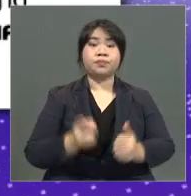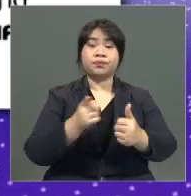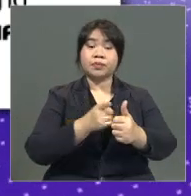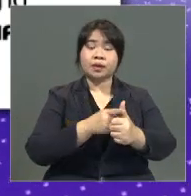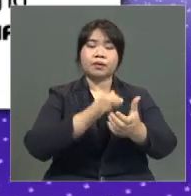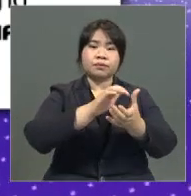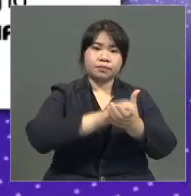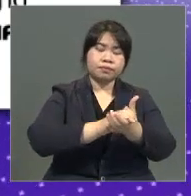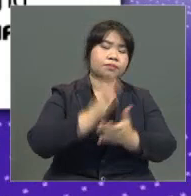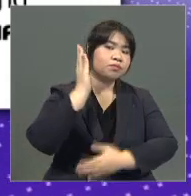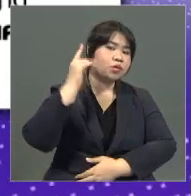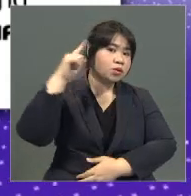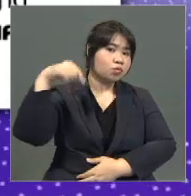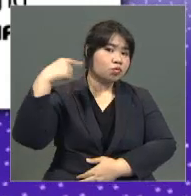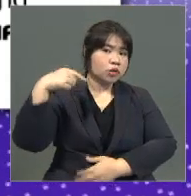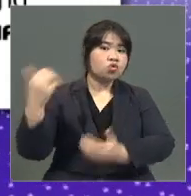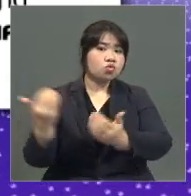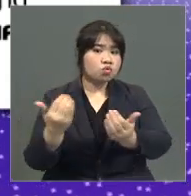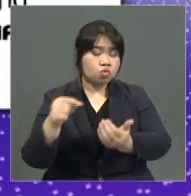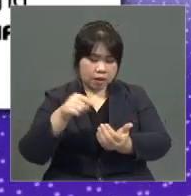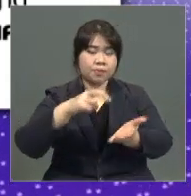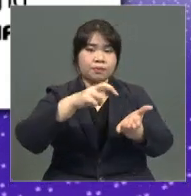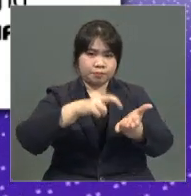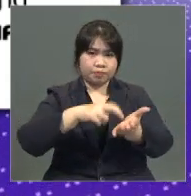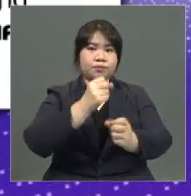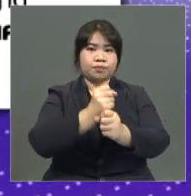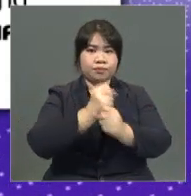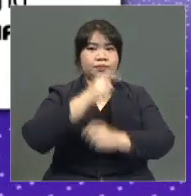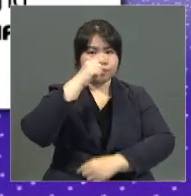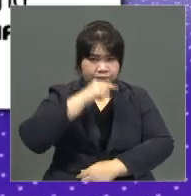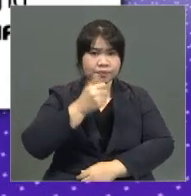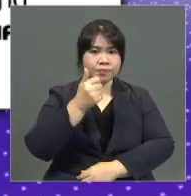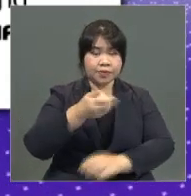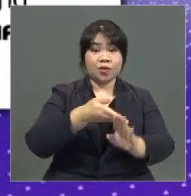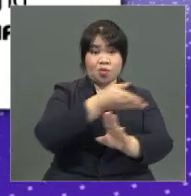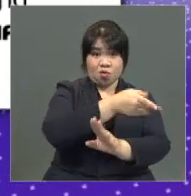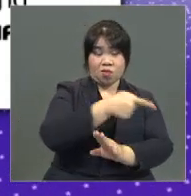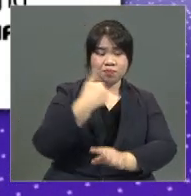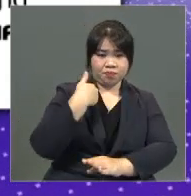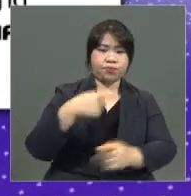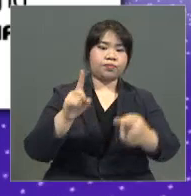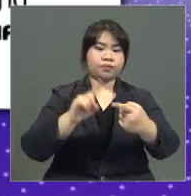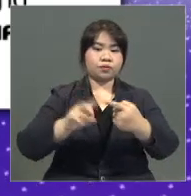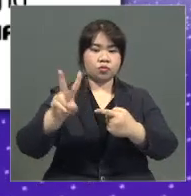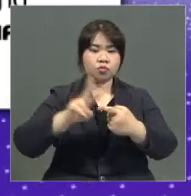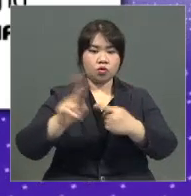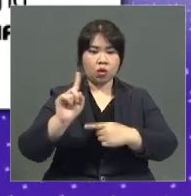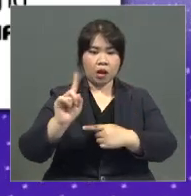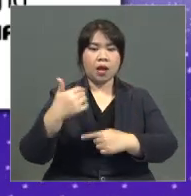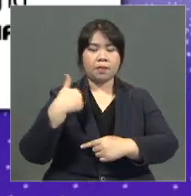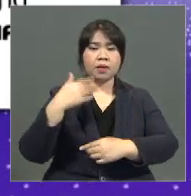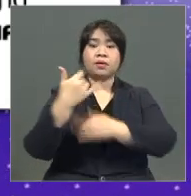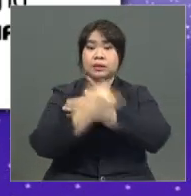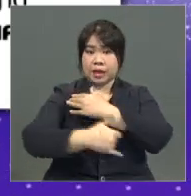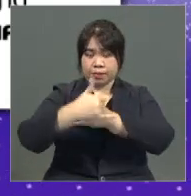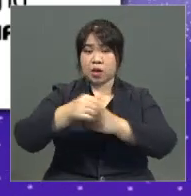คู่สมรถ และบุรของผู้ที่ได้รับการอนุญาตให้เข้ามาทำงานในประเทศไทยก่อนหน้านี้กลมที่ 2 เป็นคนตางชาิทมีถิ